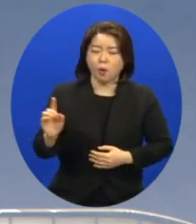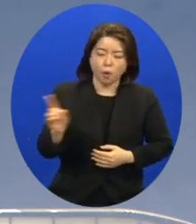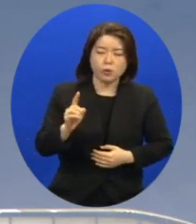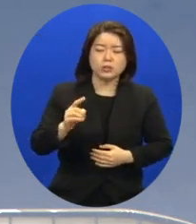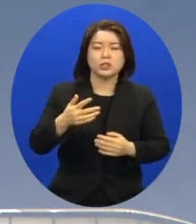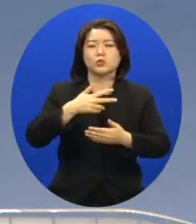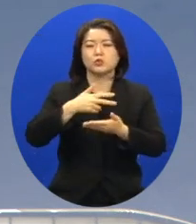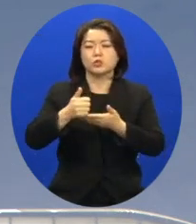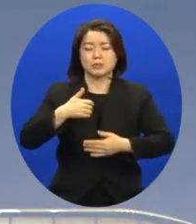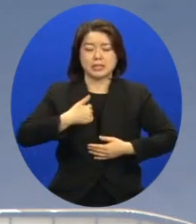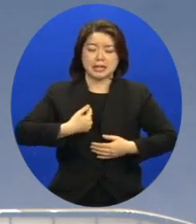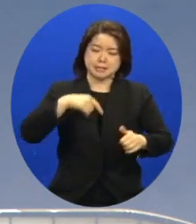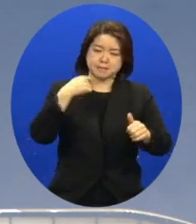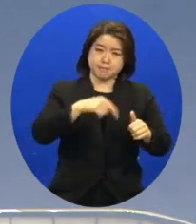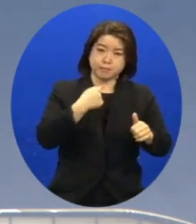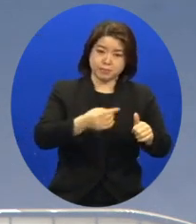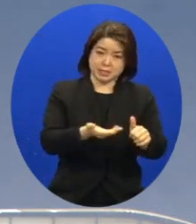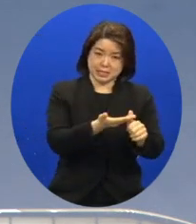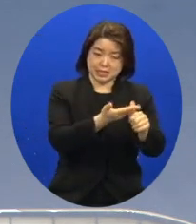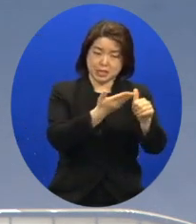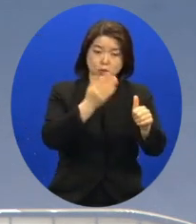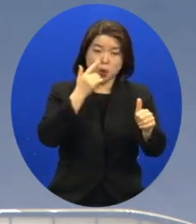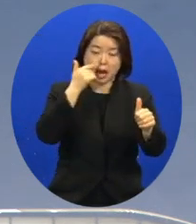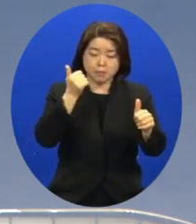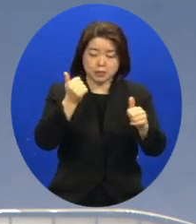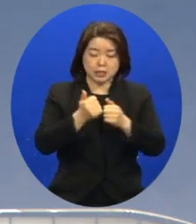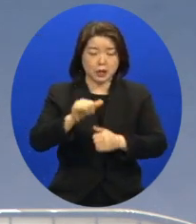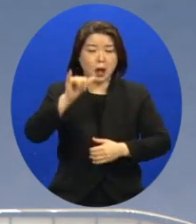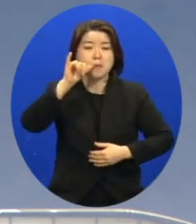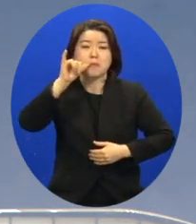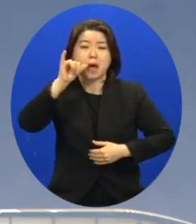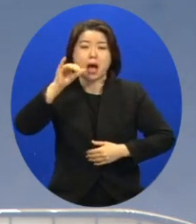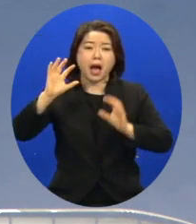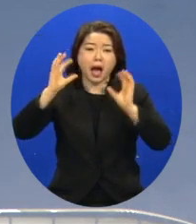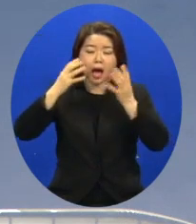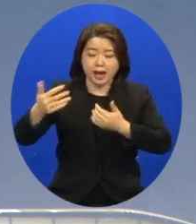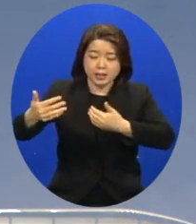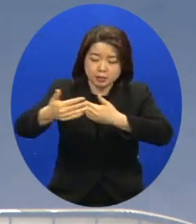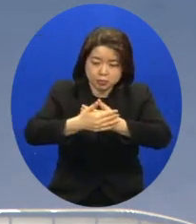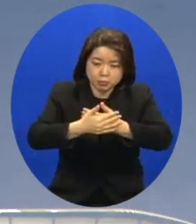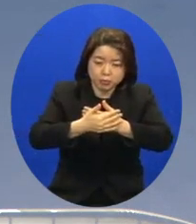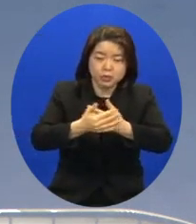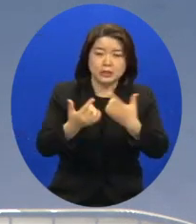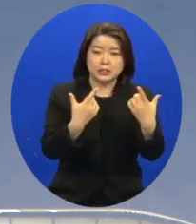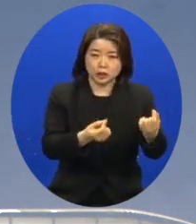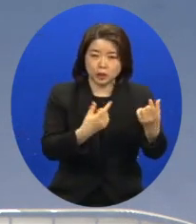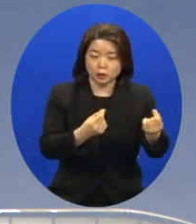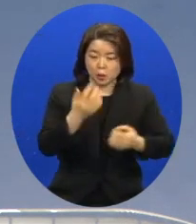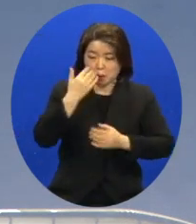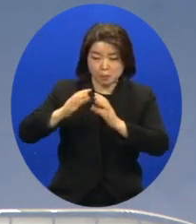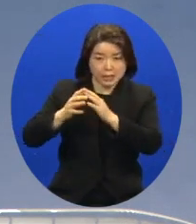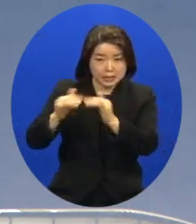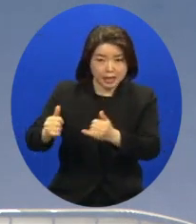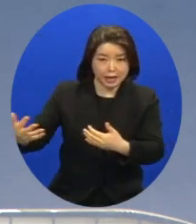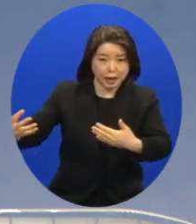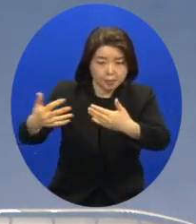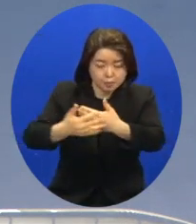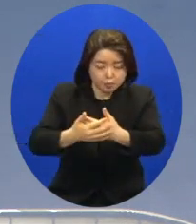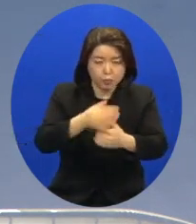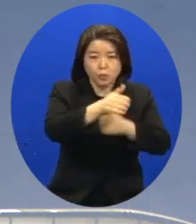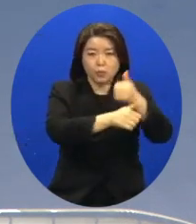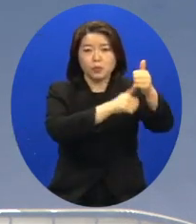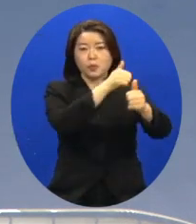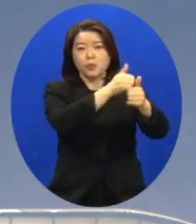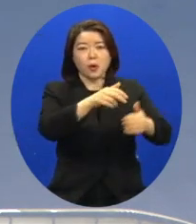내게 양육하는 아버지가 젖먹는 아이를 품듯 그들을 품에 품고 주께서 그들의 열조에게 맹세하신